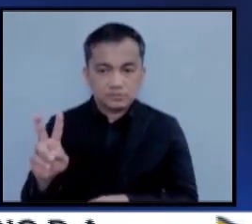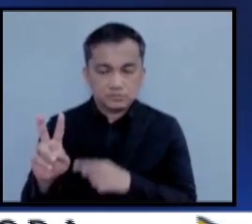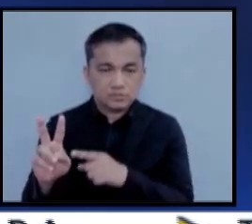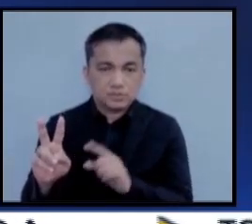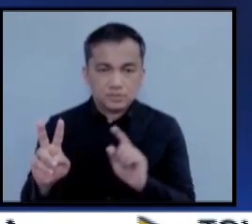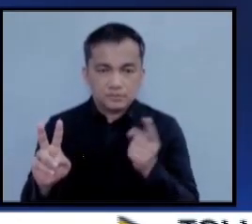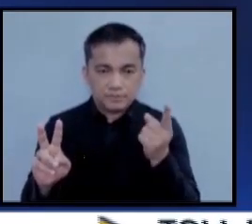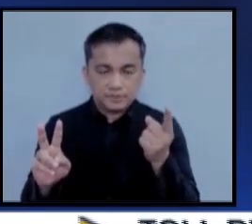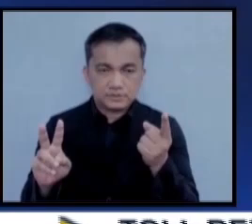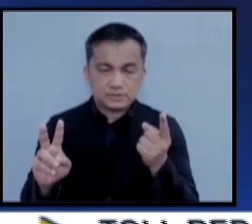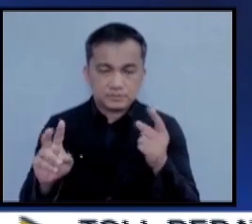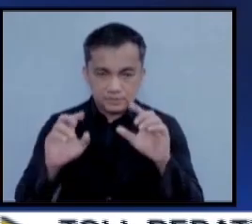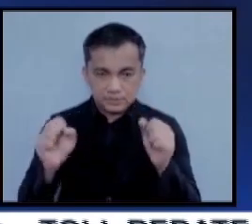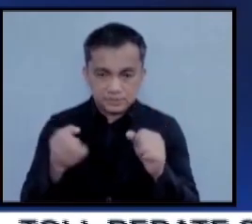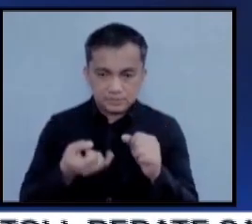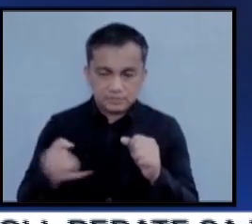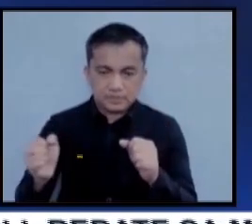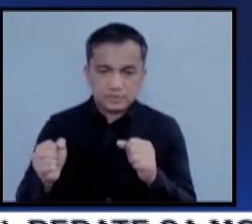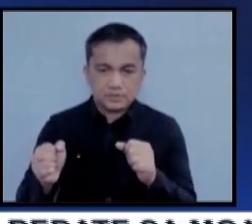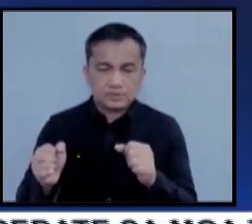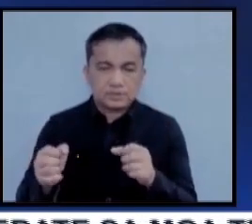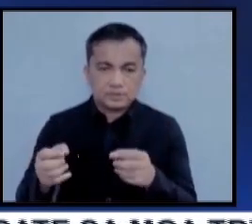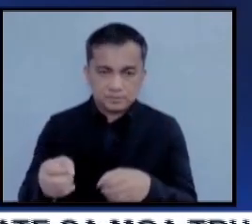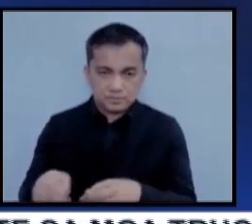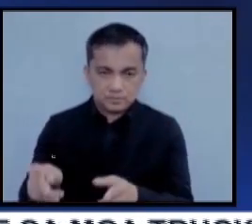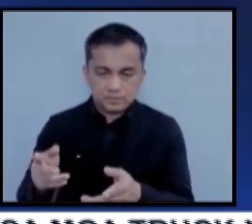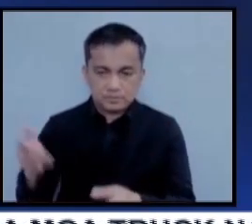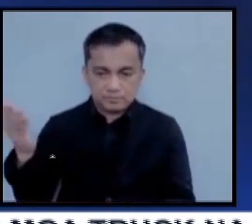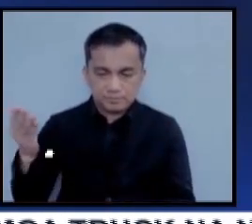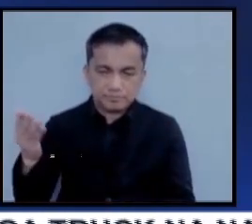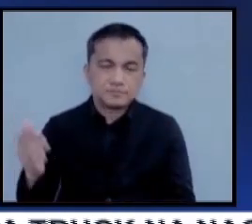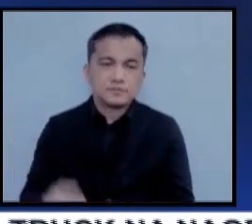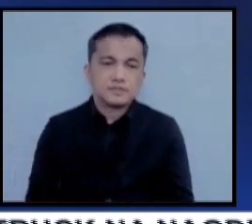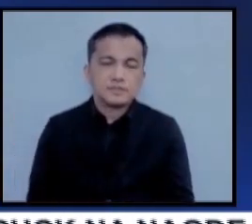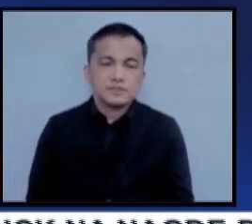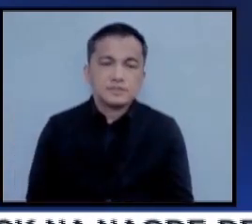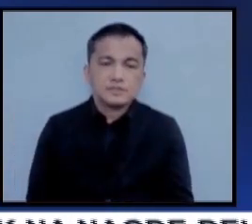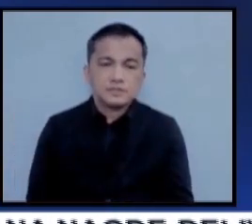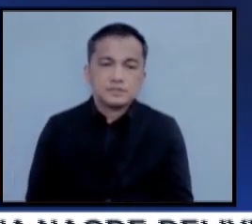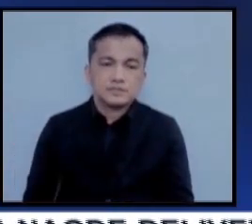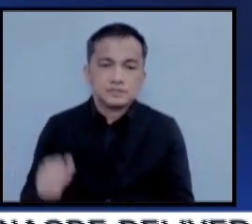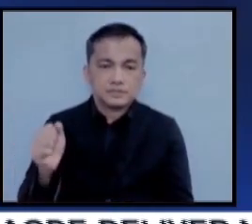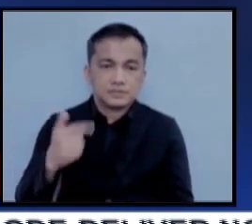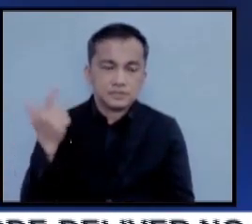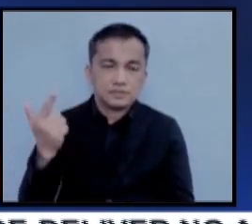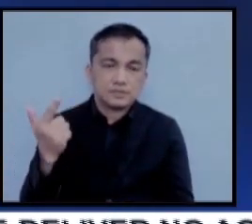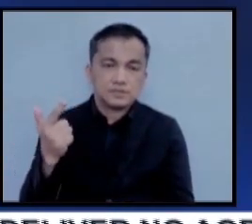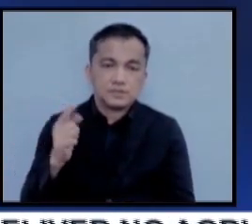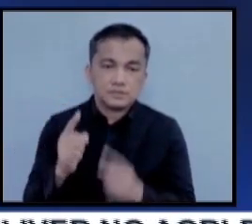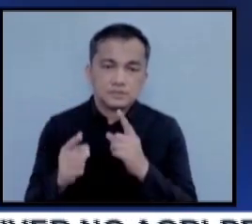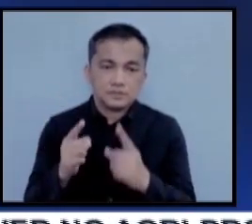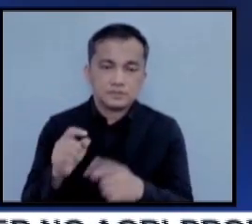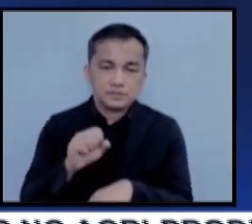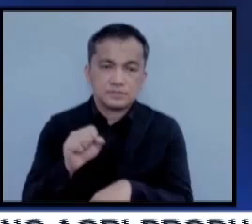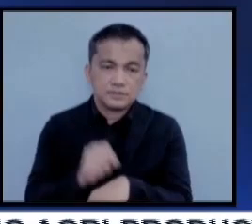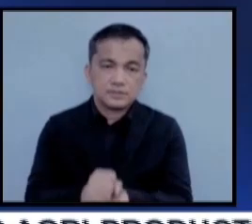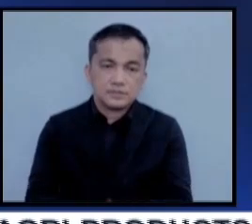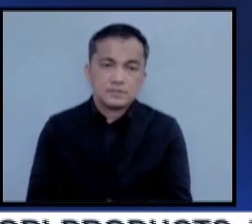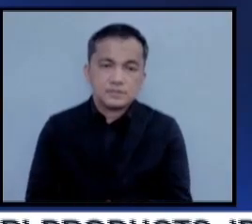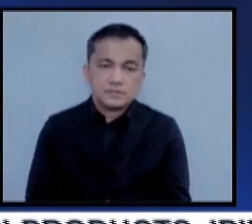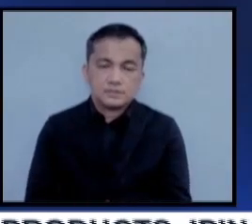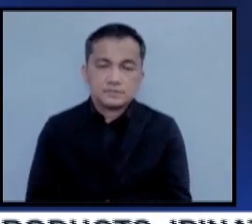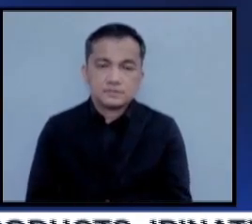na naimbitahan at nabigyan ng pagkakataon na magsila sa magsalita sa shangrila dialog sa